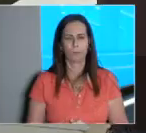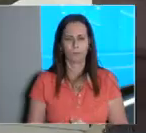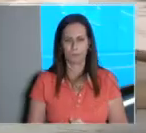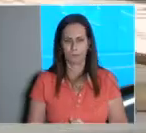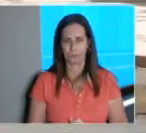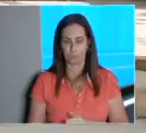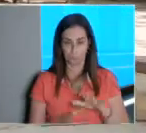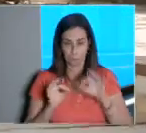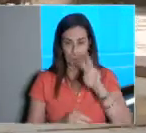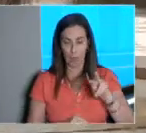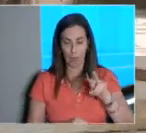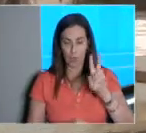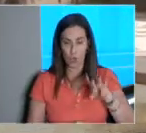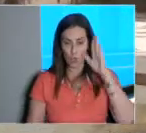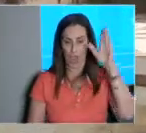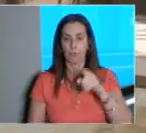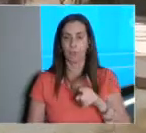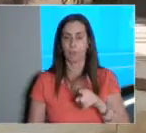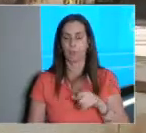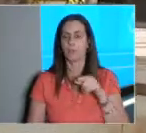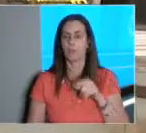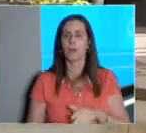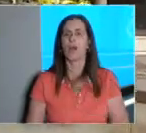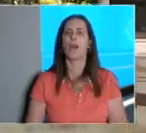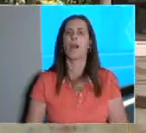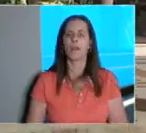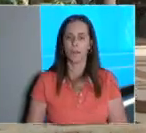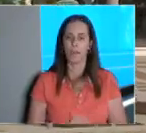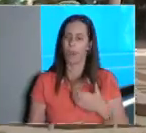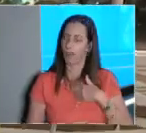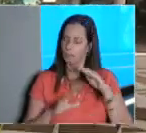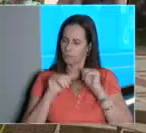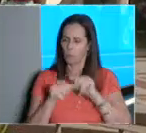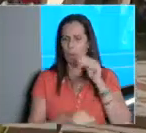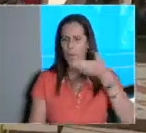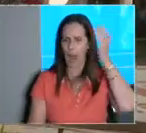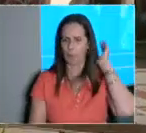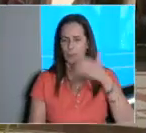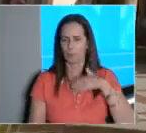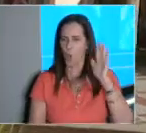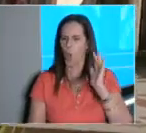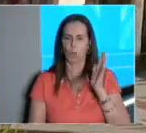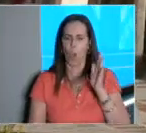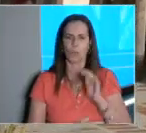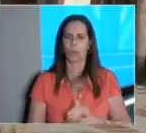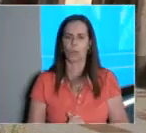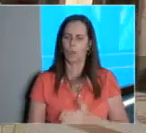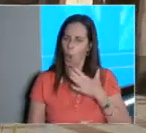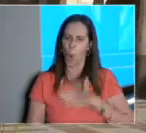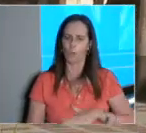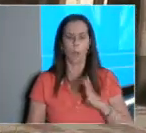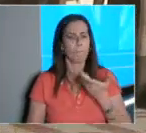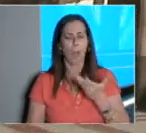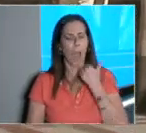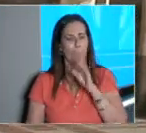עתיד ב-2015? כן. הבנתי. זה קלאסיקה של יש עתיד. אז אתה מהאוהדים שלו, ואני מאוד רוצה